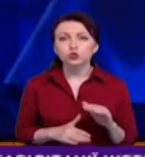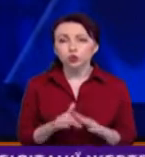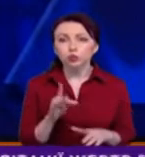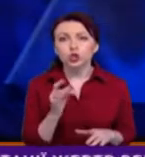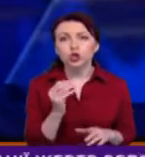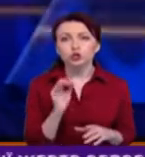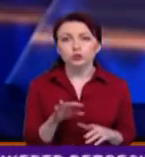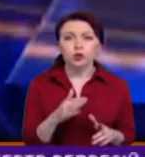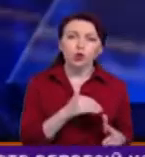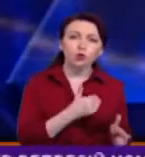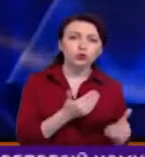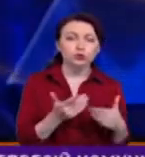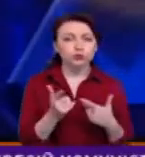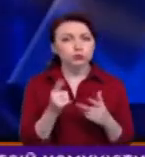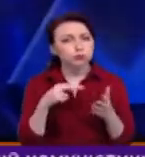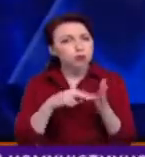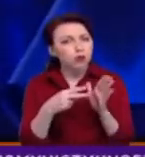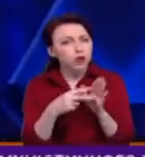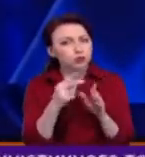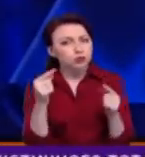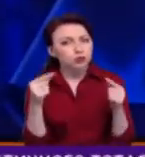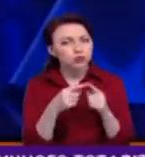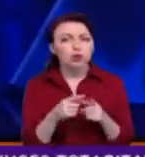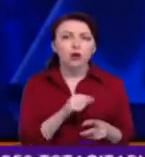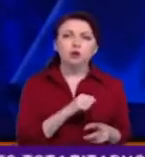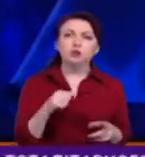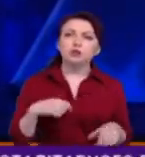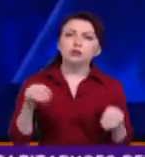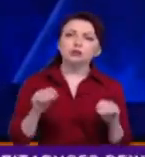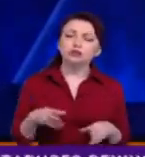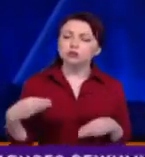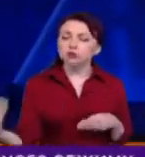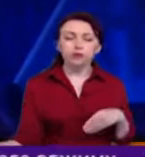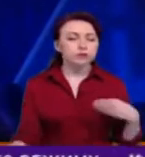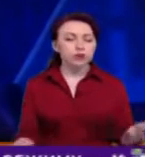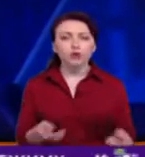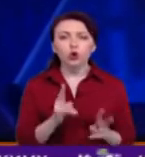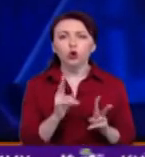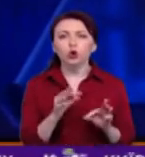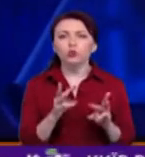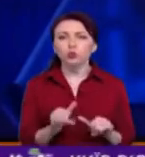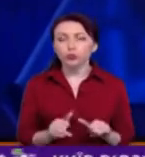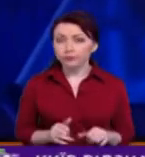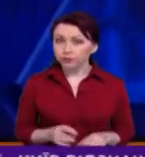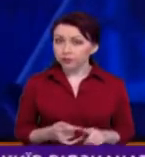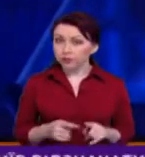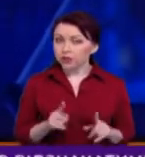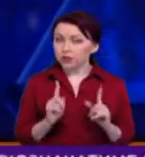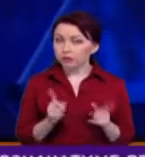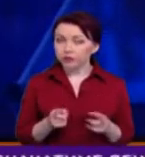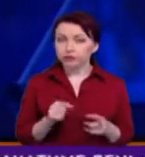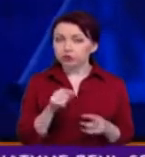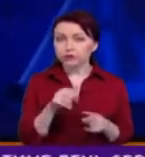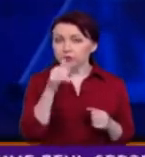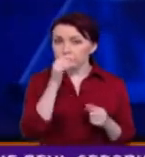який хоче, який не хоче, розглядає, не розглядає. Сам визначає, кому їх подавати. І насправді закиди те, що він не